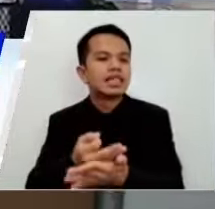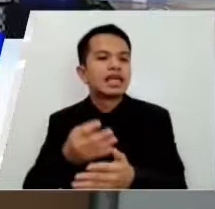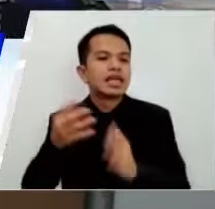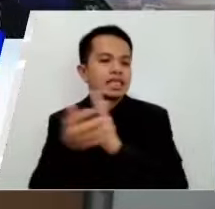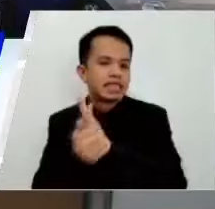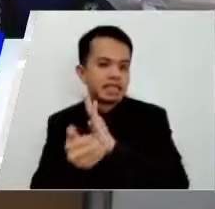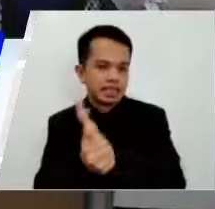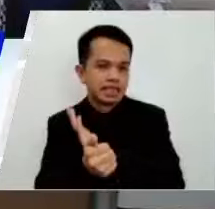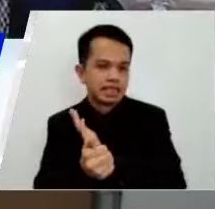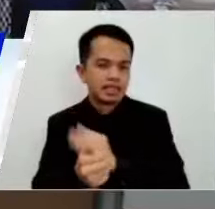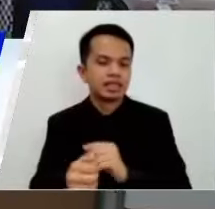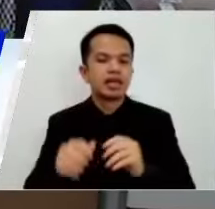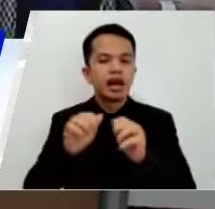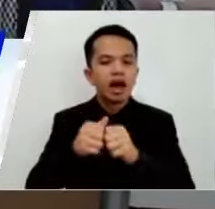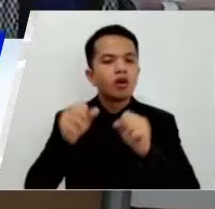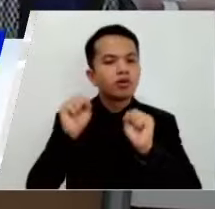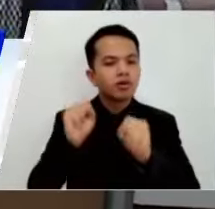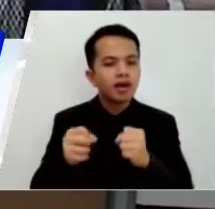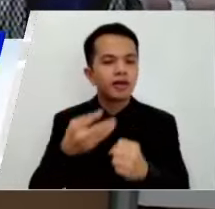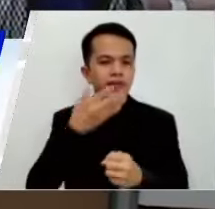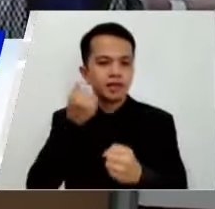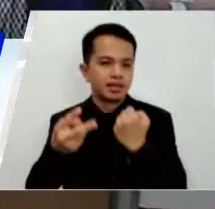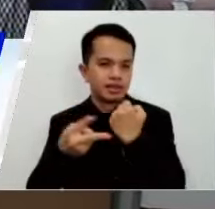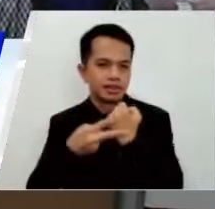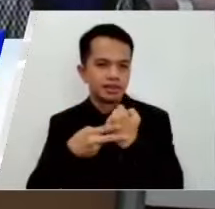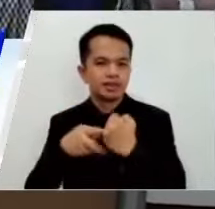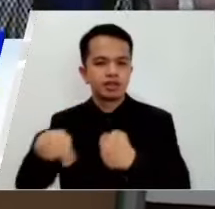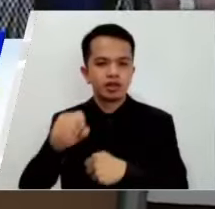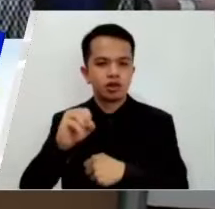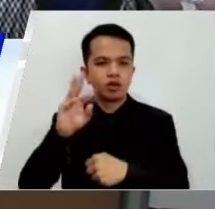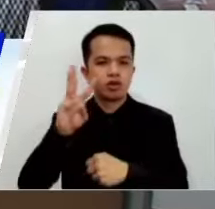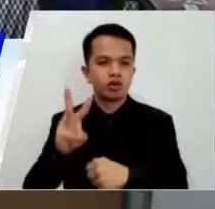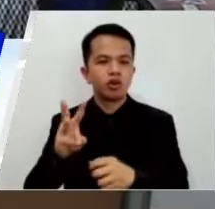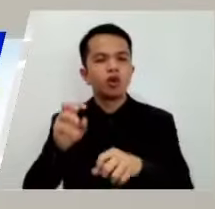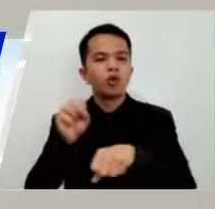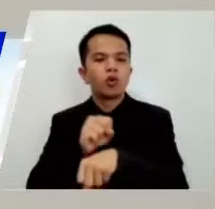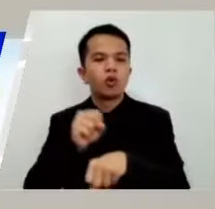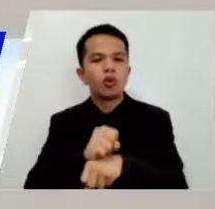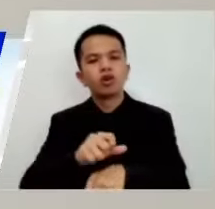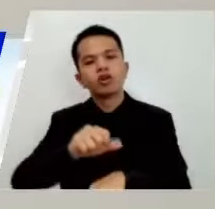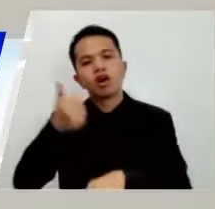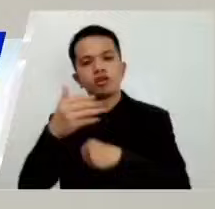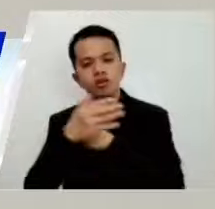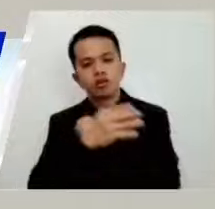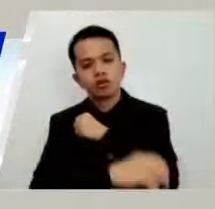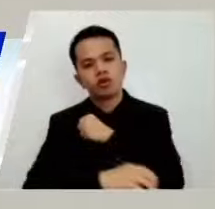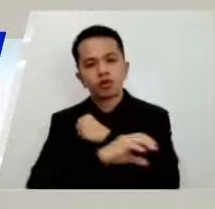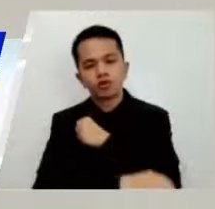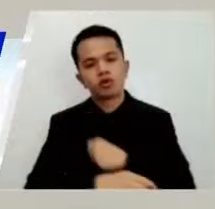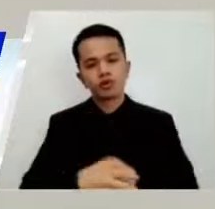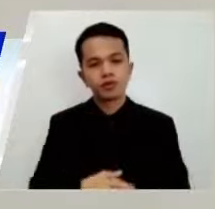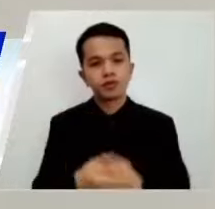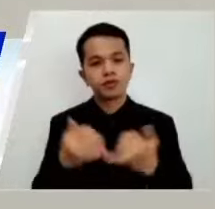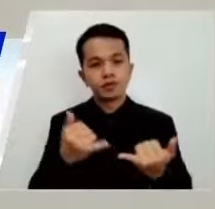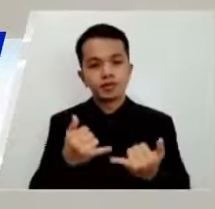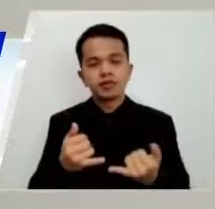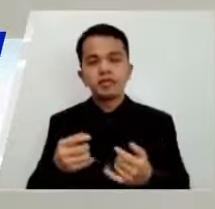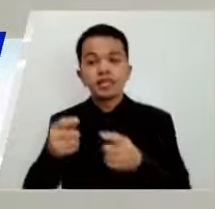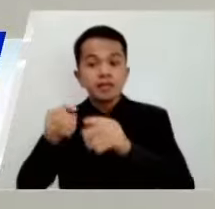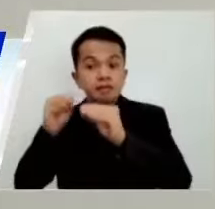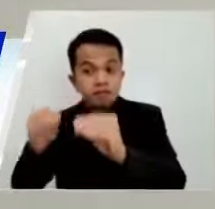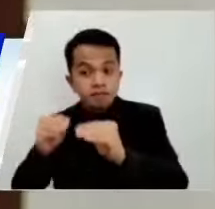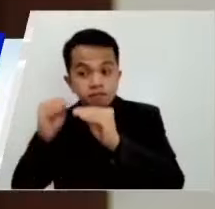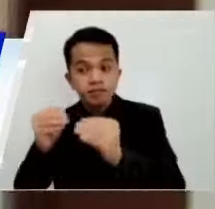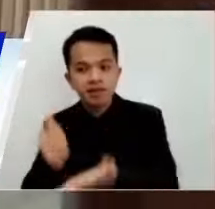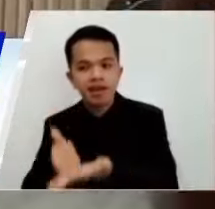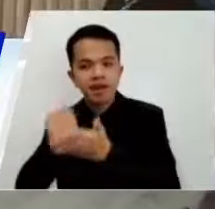pwedeng mag-ipon ang isang OFW na magtatrabaho sa ibang bansa. Katuwang sa pagpapaintindi sa kanila sa halaga ng